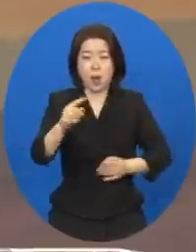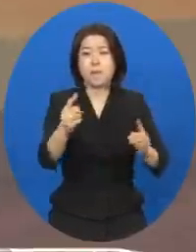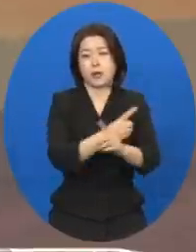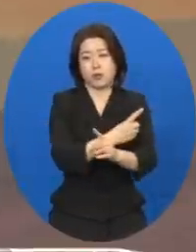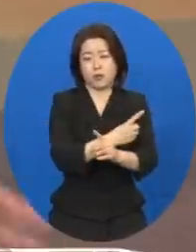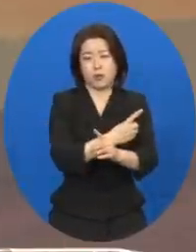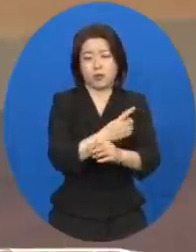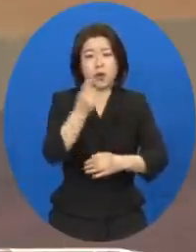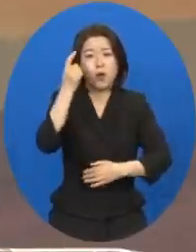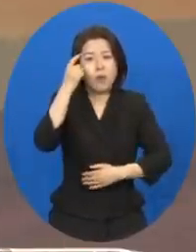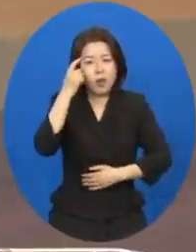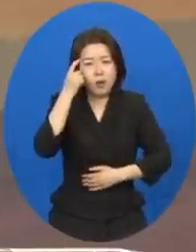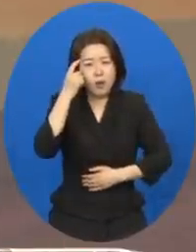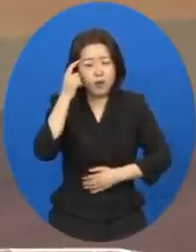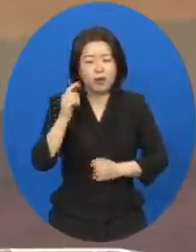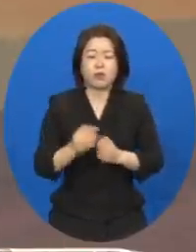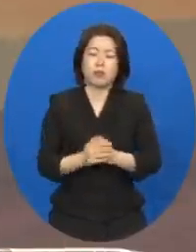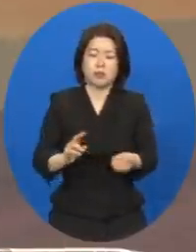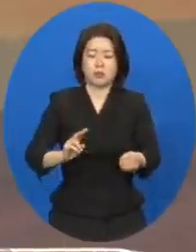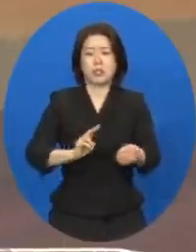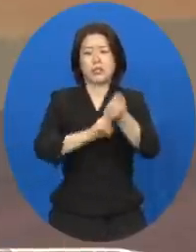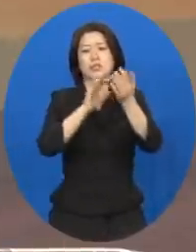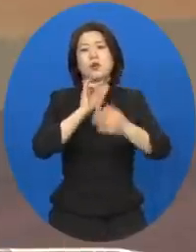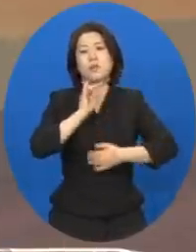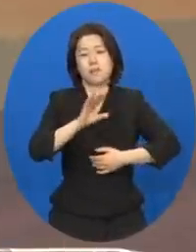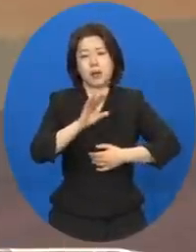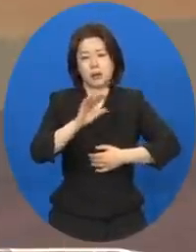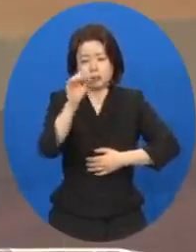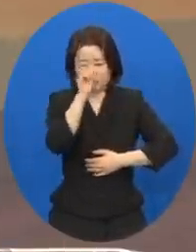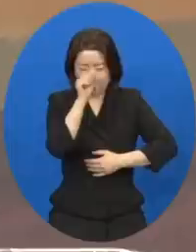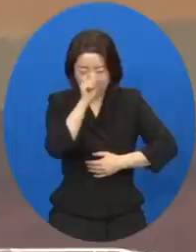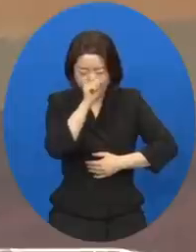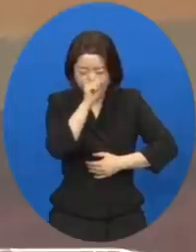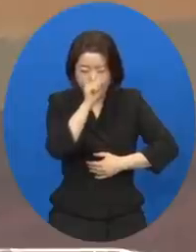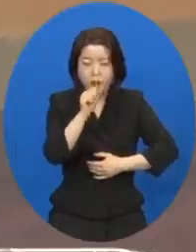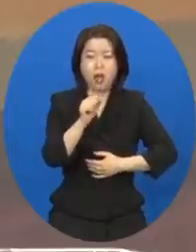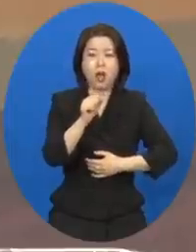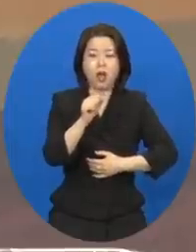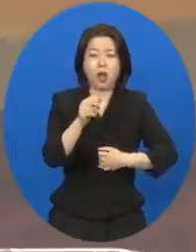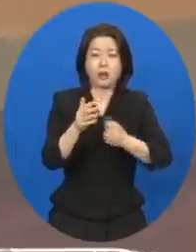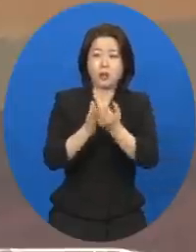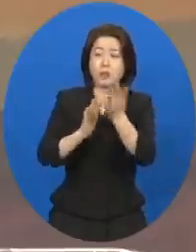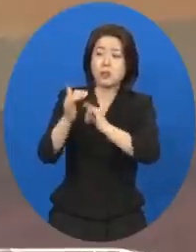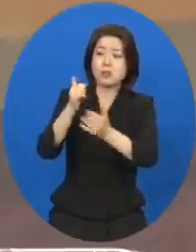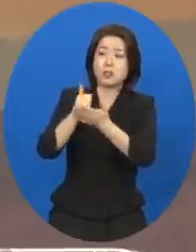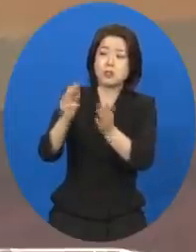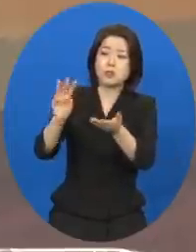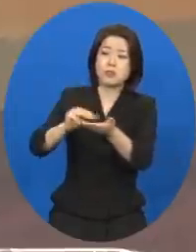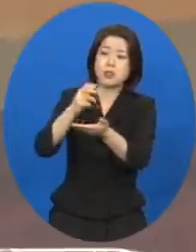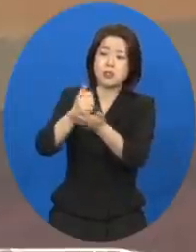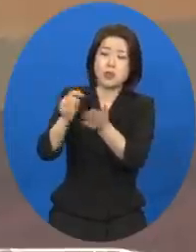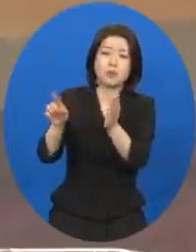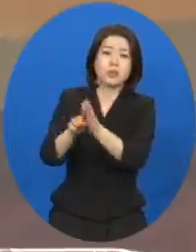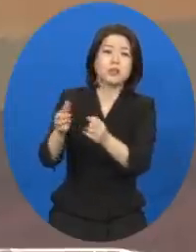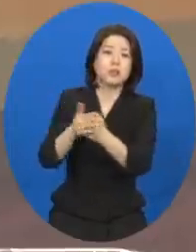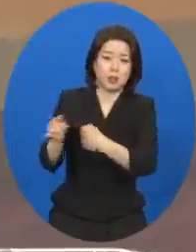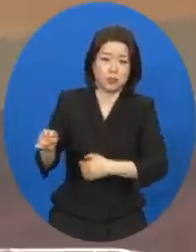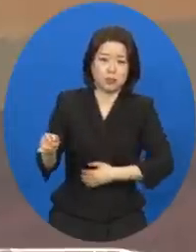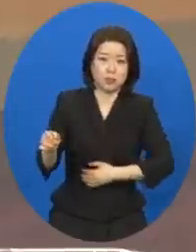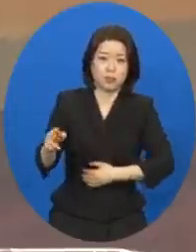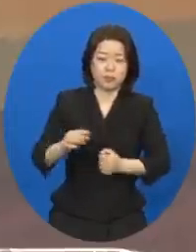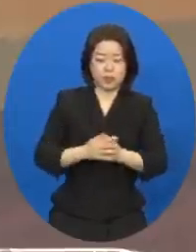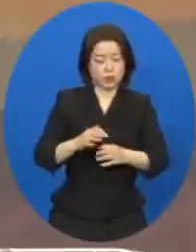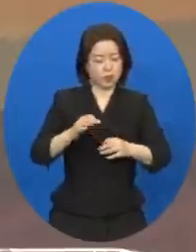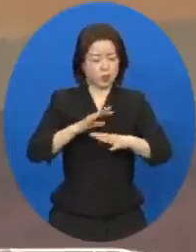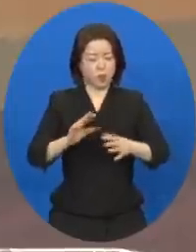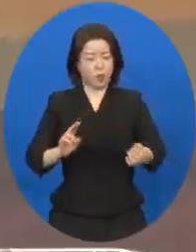이유는 기적만 보고 예수님이 메시아라고 믿었던 것 때문입니다. 기적.